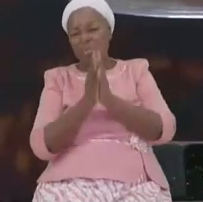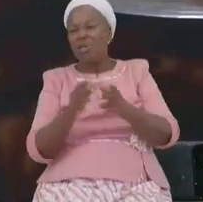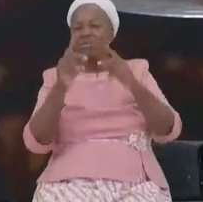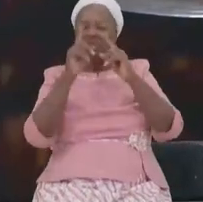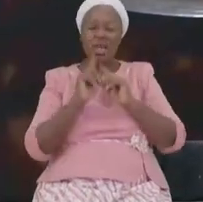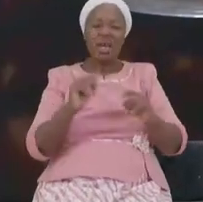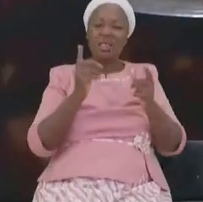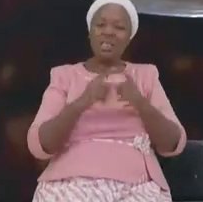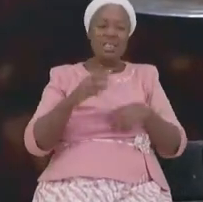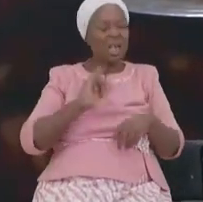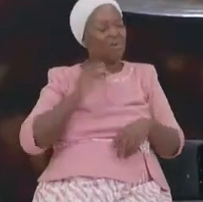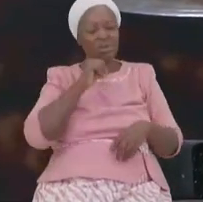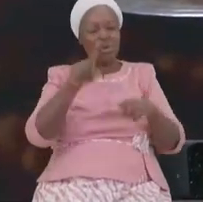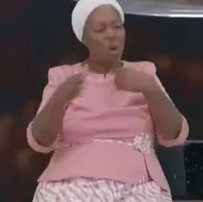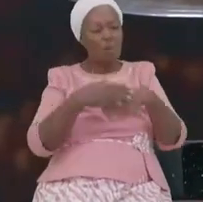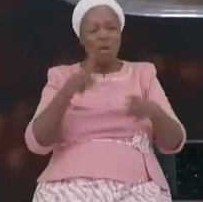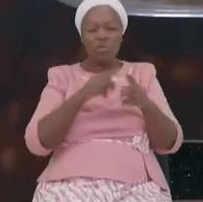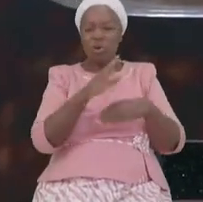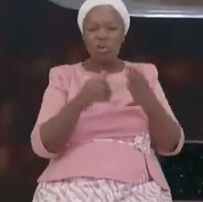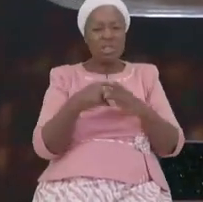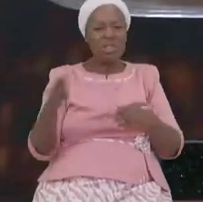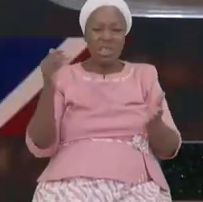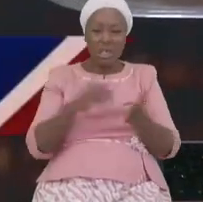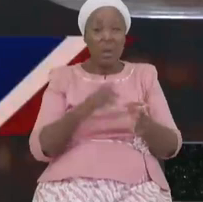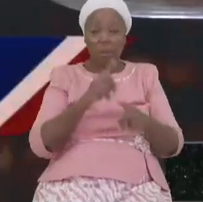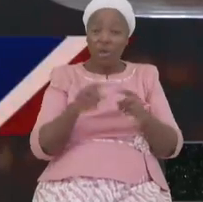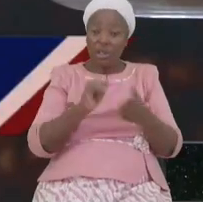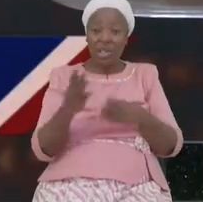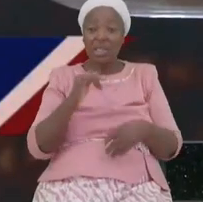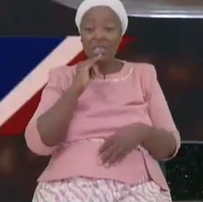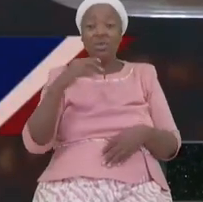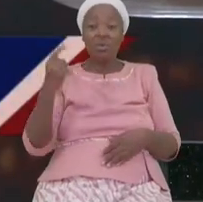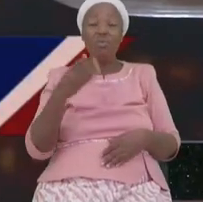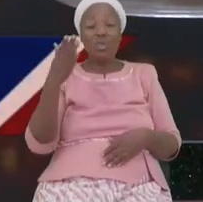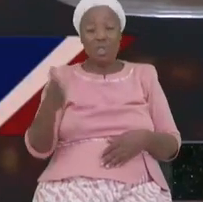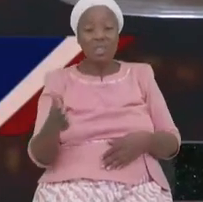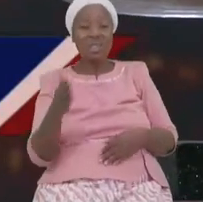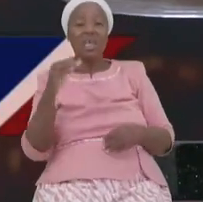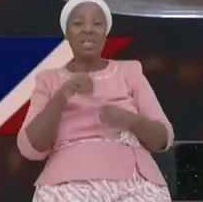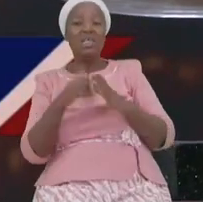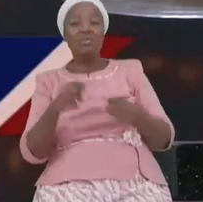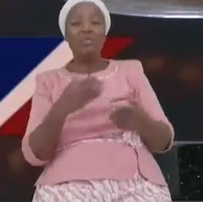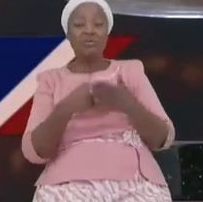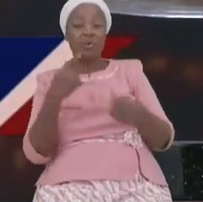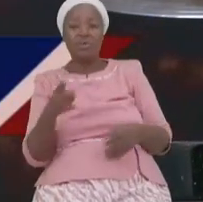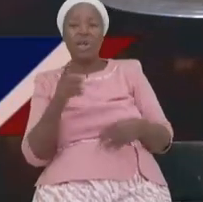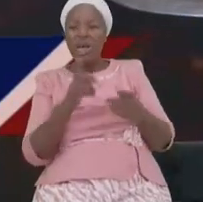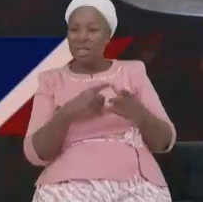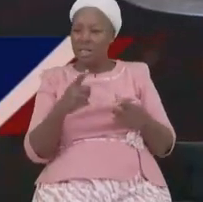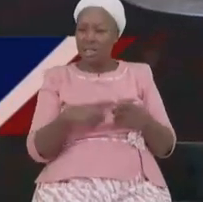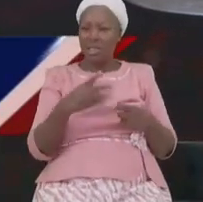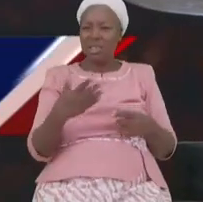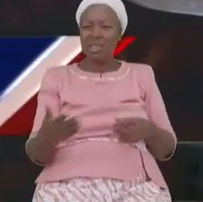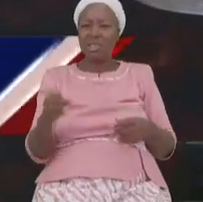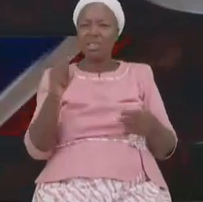ne retournerai plus à cette chose. Mais cette chose est toujours devant toi, devant tes yeux. Et les choses